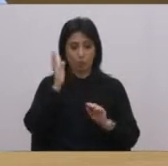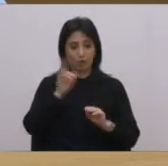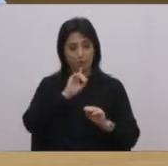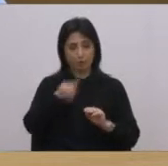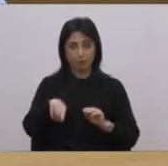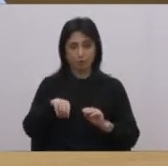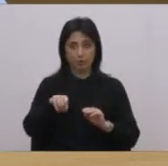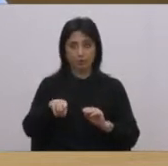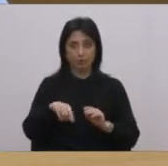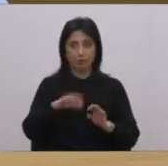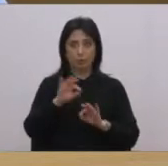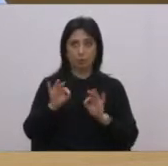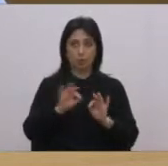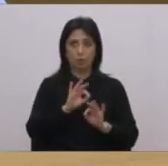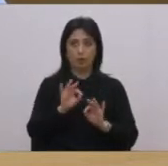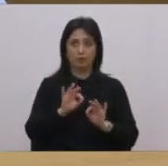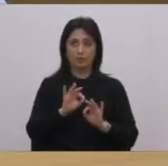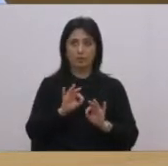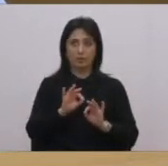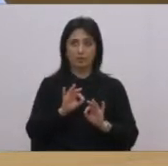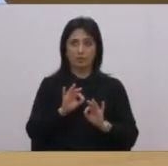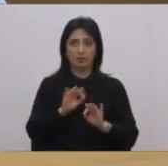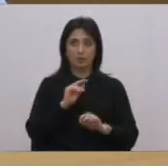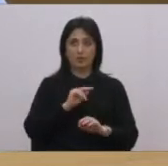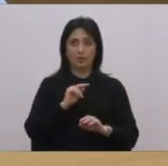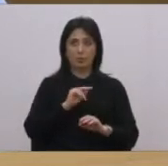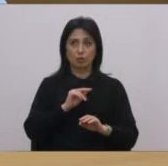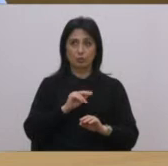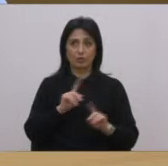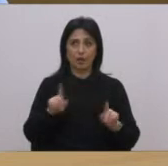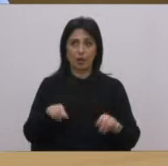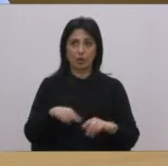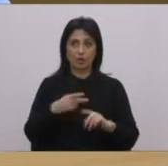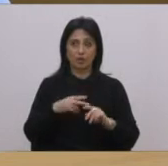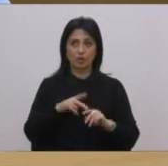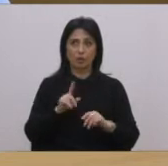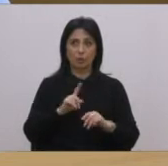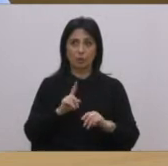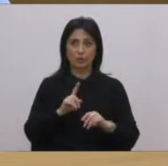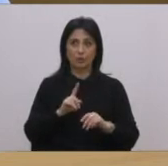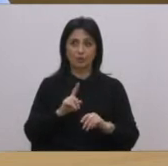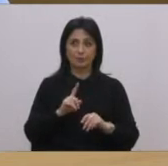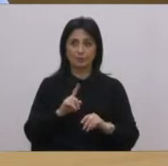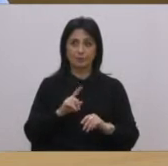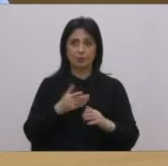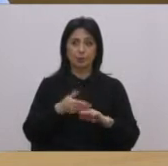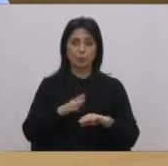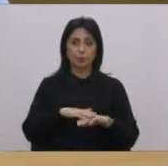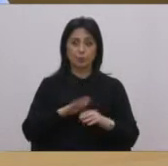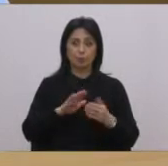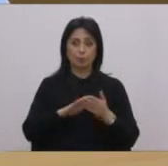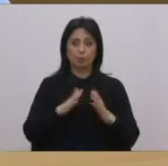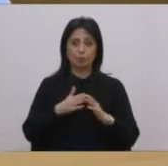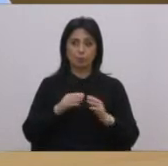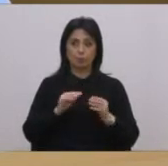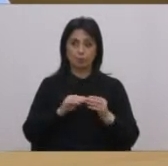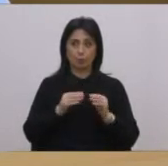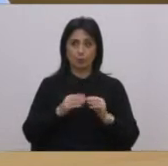ეს ამ პროექტის ასე ვთქვათ სამუშაოების განხორციელება? იმიტომ რომ ურთულეს პრობლემებს